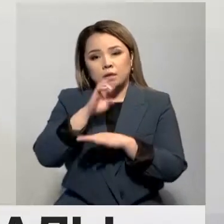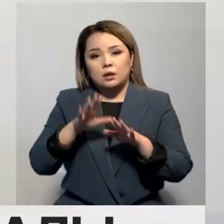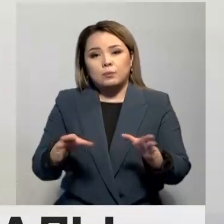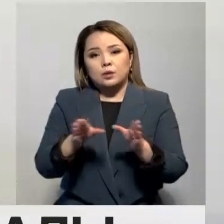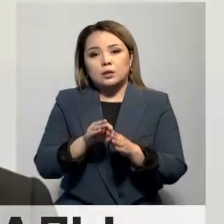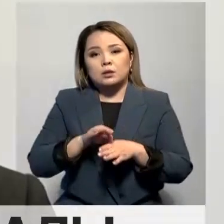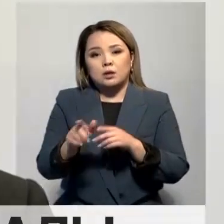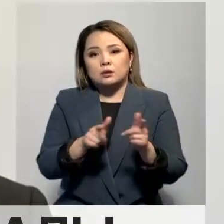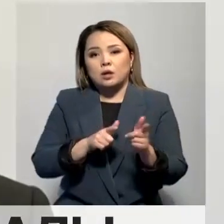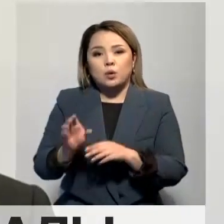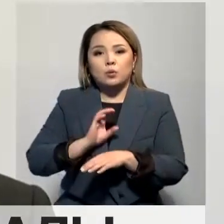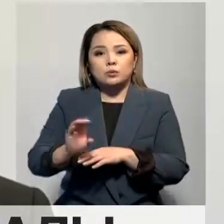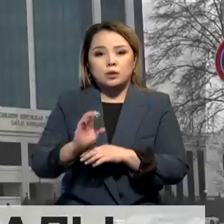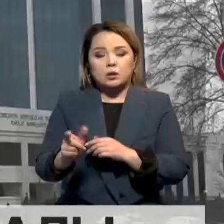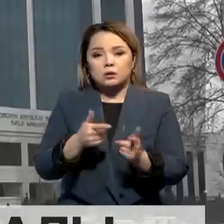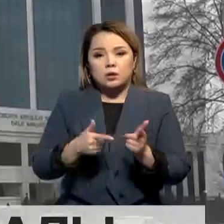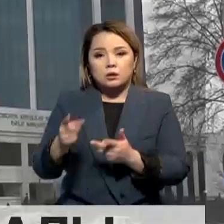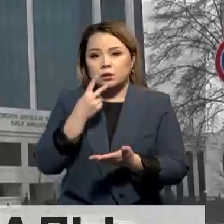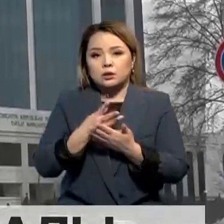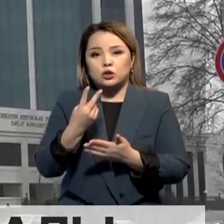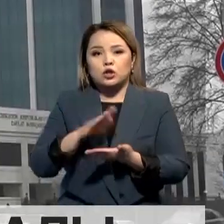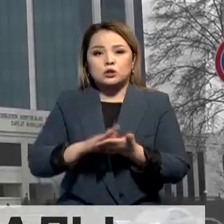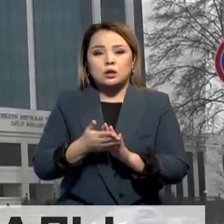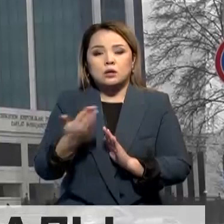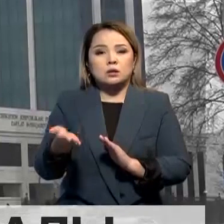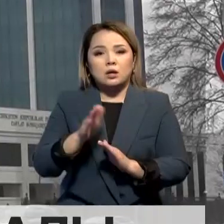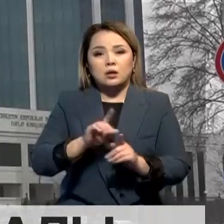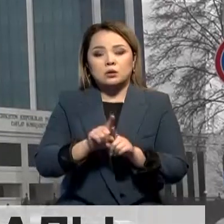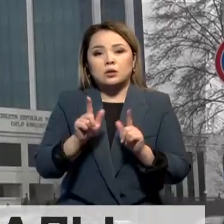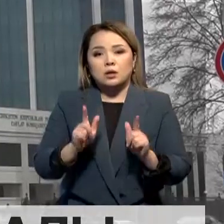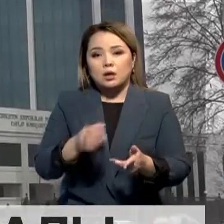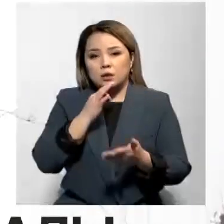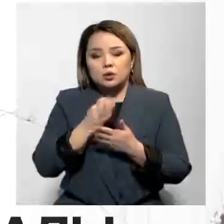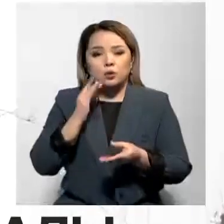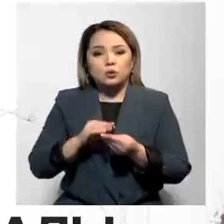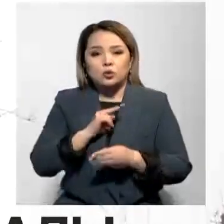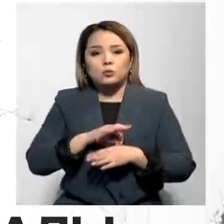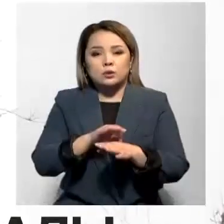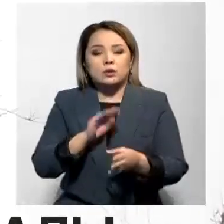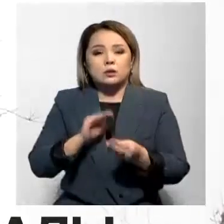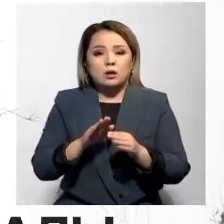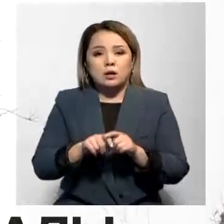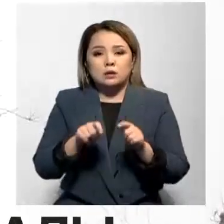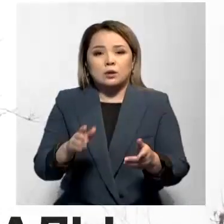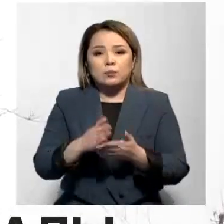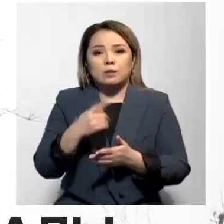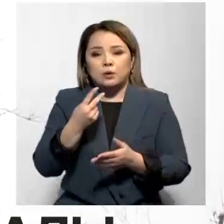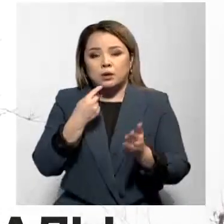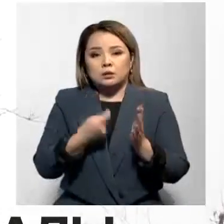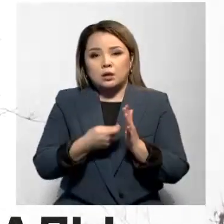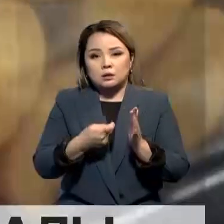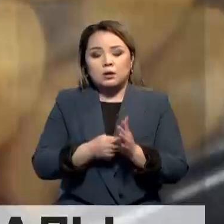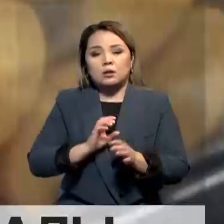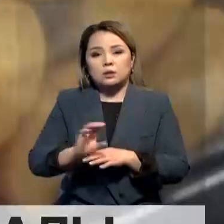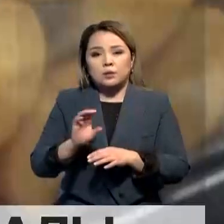бірлесіп дайын өнімдерді шығаруға тиіс. Екі жақты келісімдер арқылы тұрақты жұмыс орындары ашылады. Биыл Қазақстан осы елге бір ғана азық-түлік